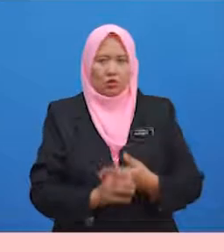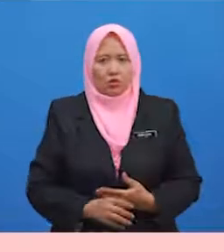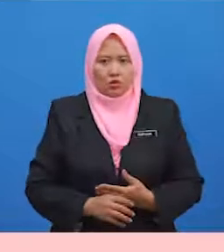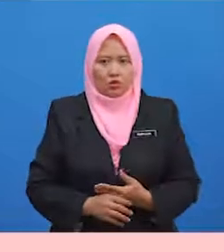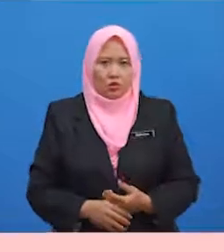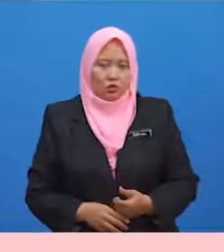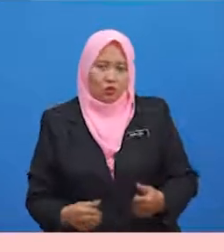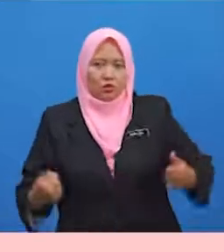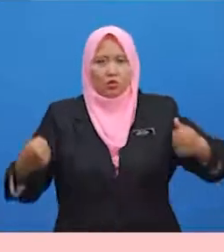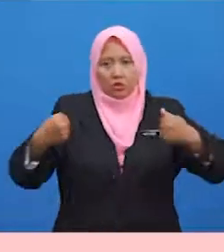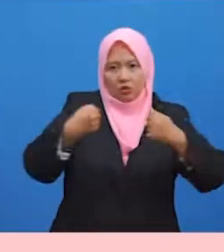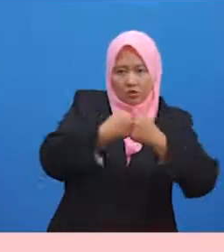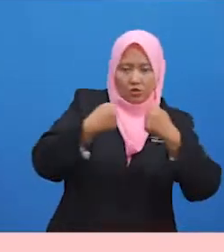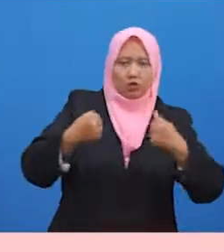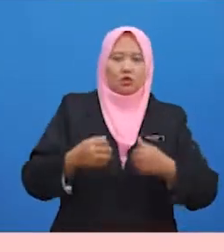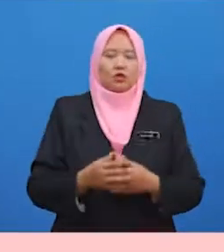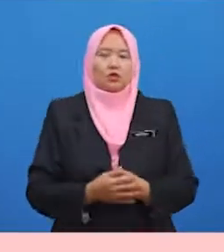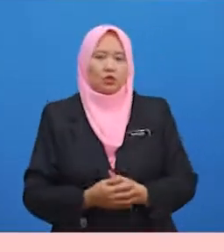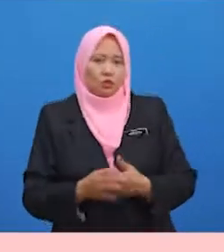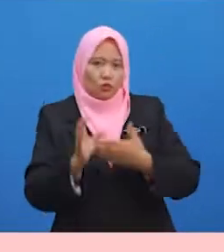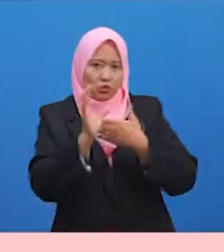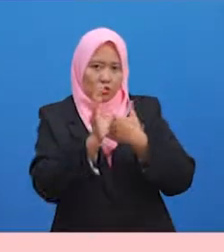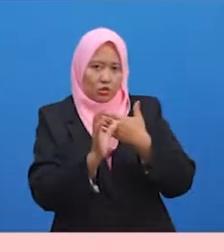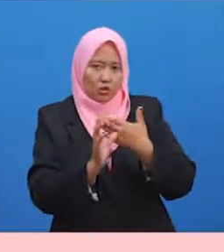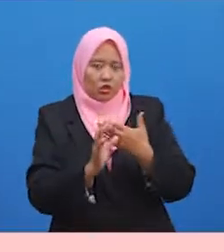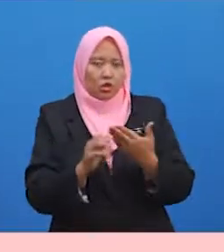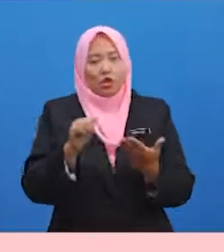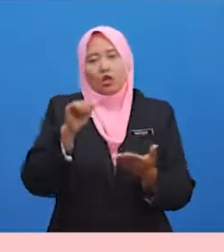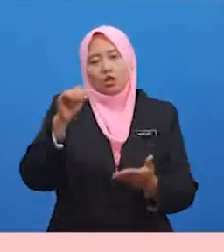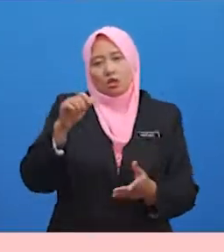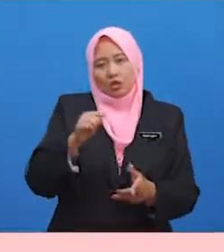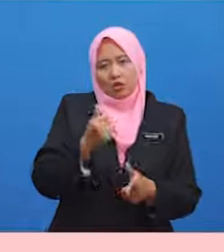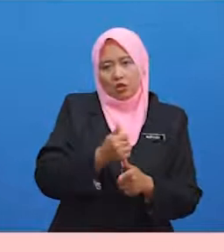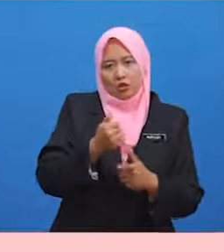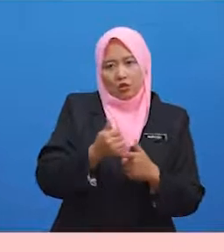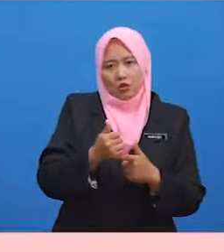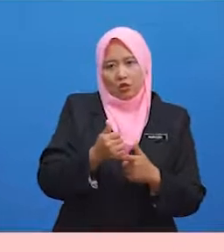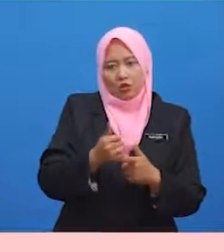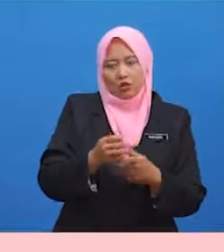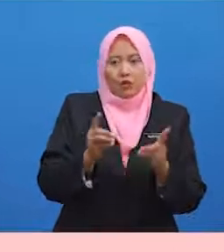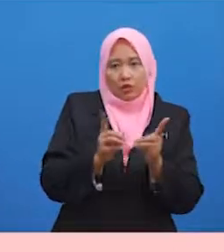tidak bergerak kepada bahagian kecederaan atau pendaratan selepas melakukan lompatan.